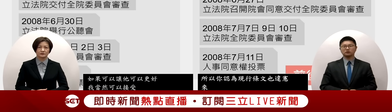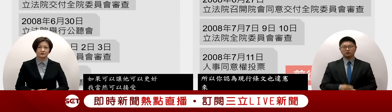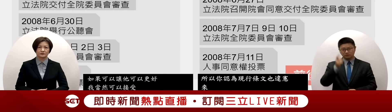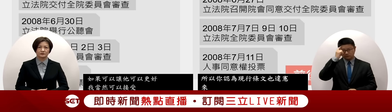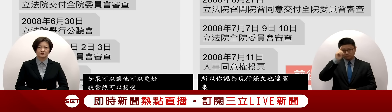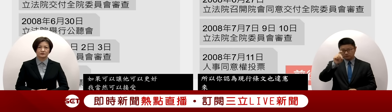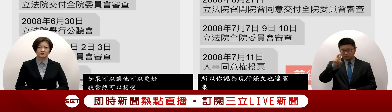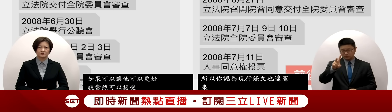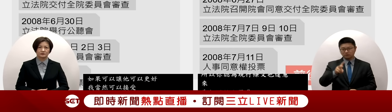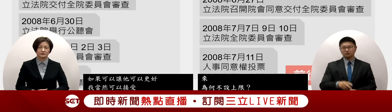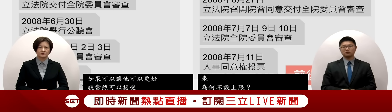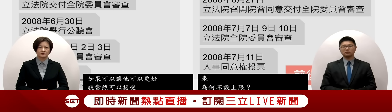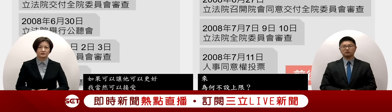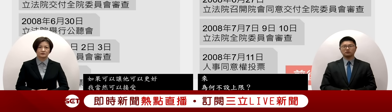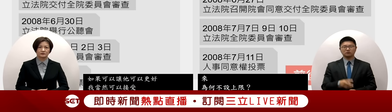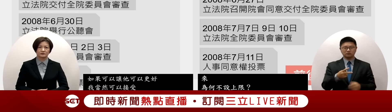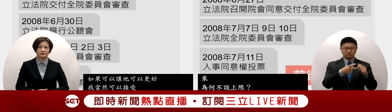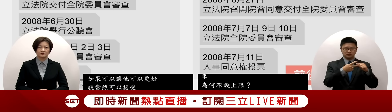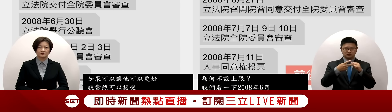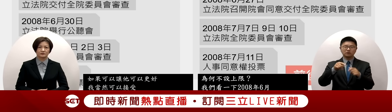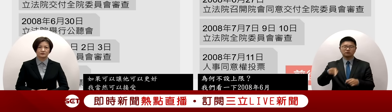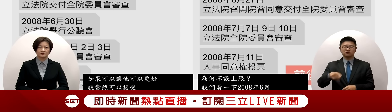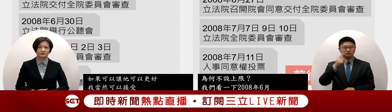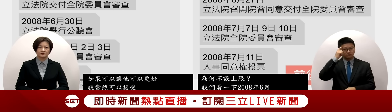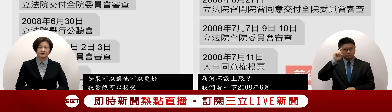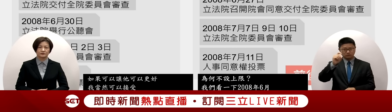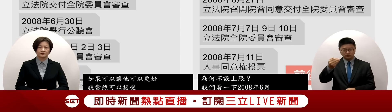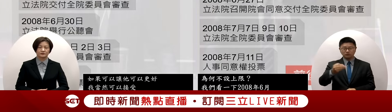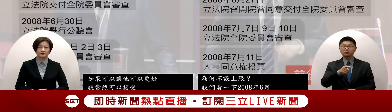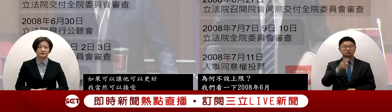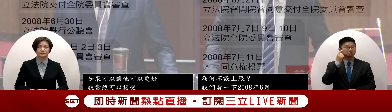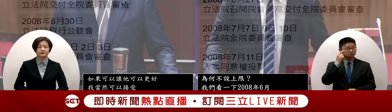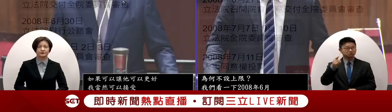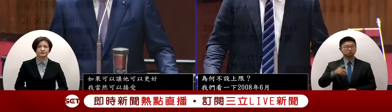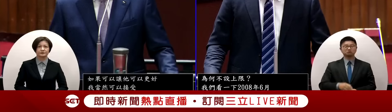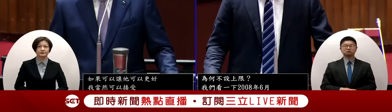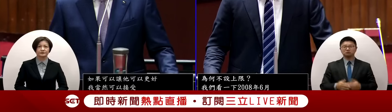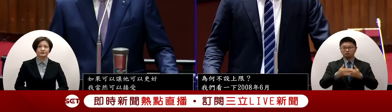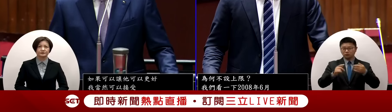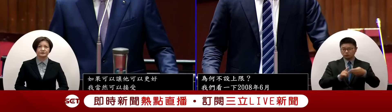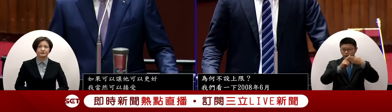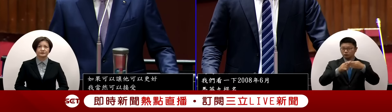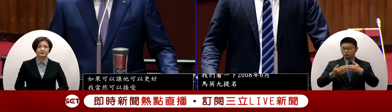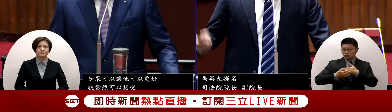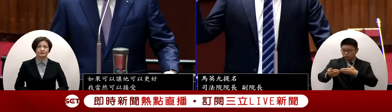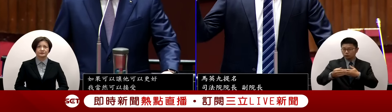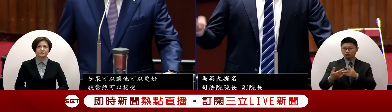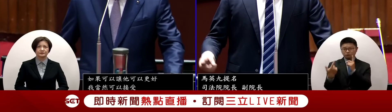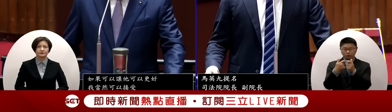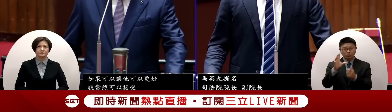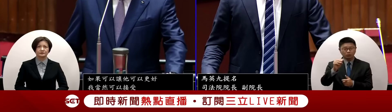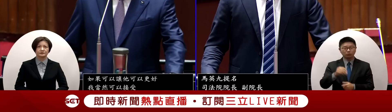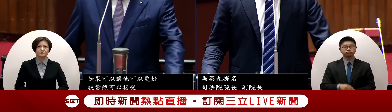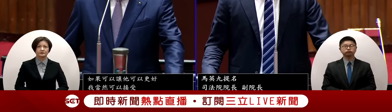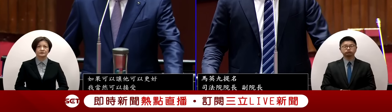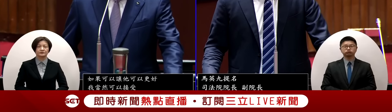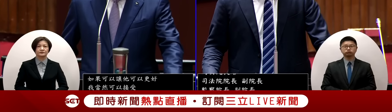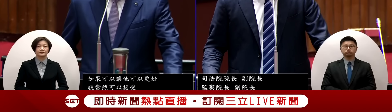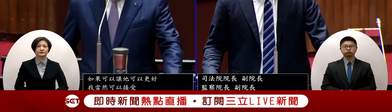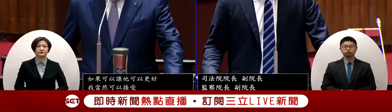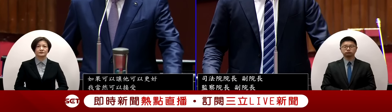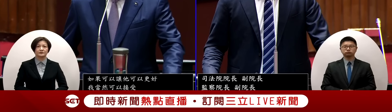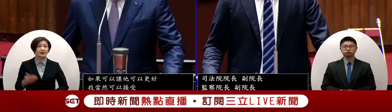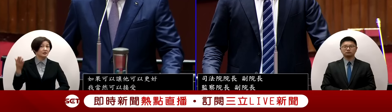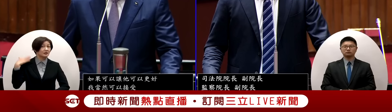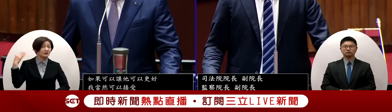12天。一个历经19天，来请教一下院长，你认为符合民主程序吗？你认为这样符不符合民主程序？